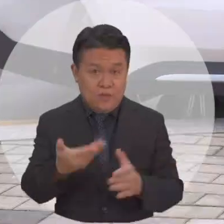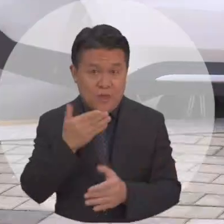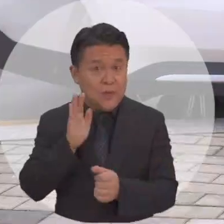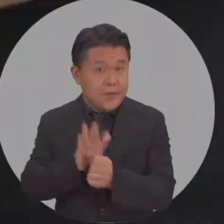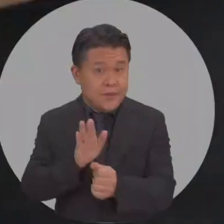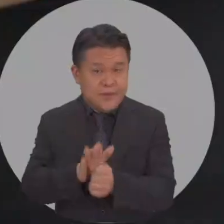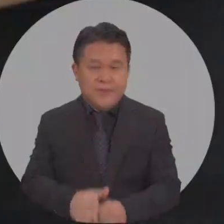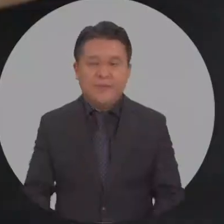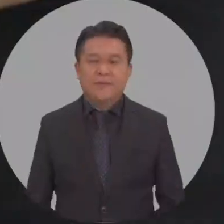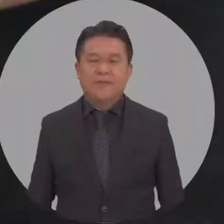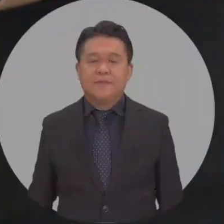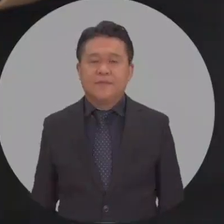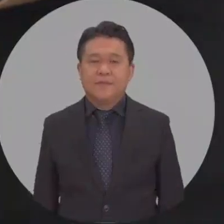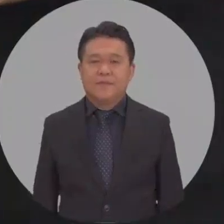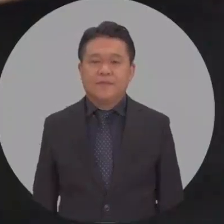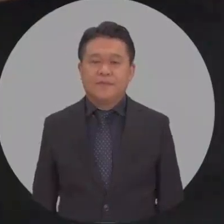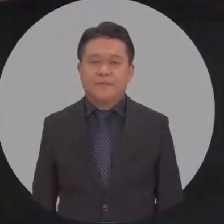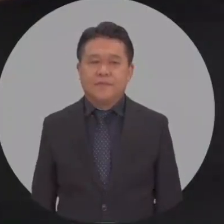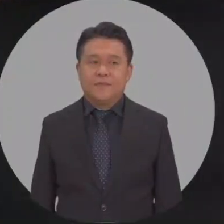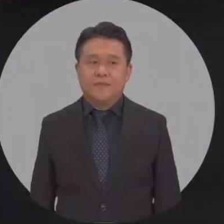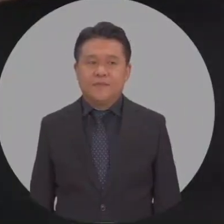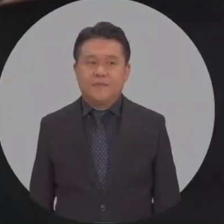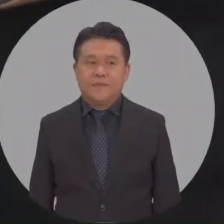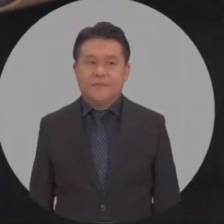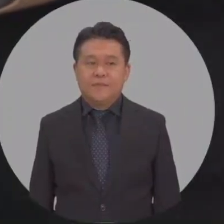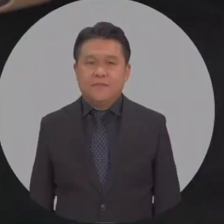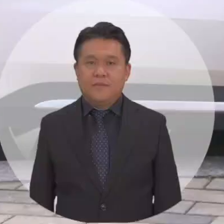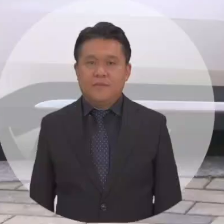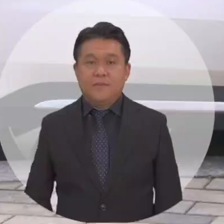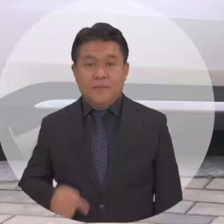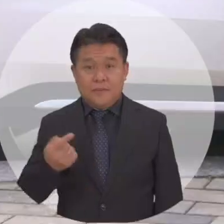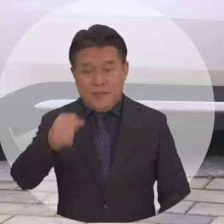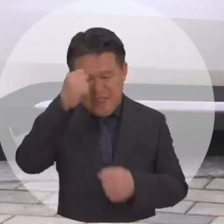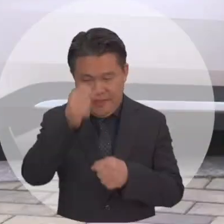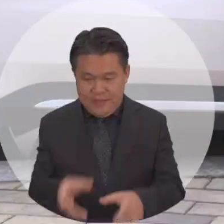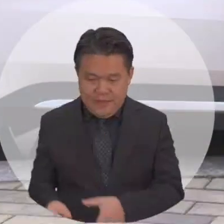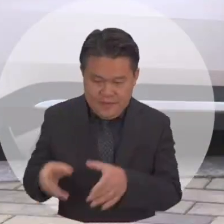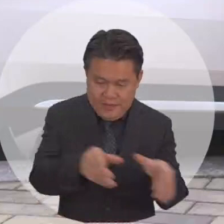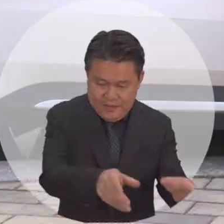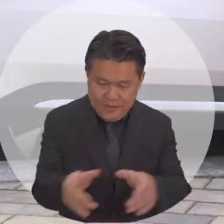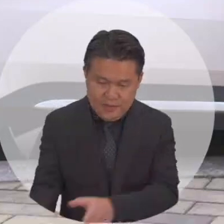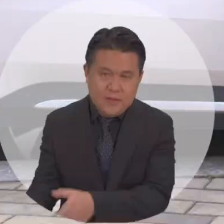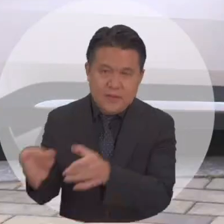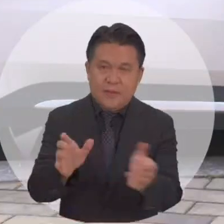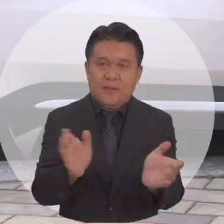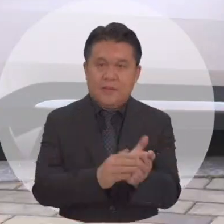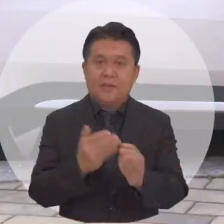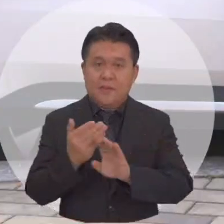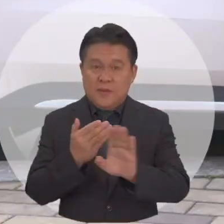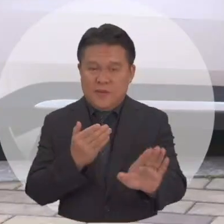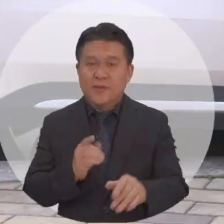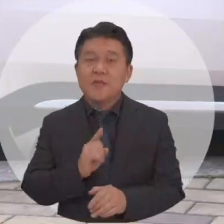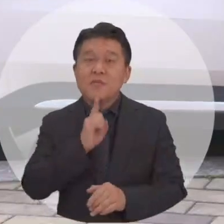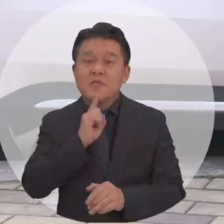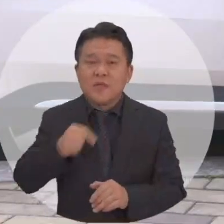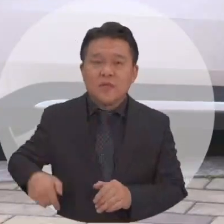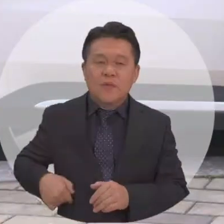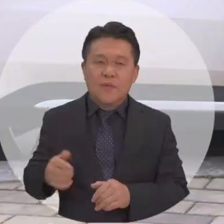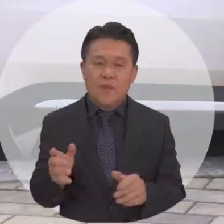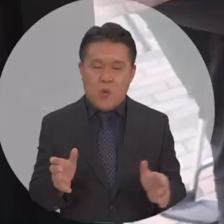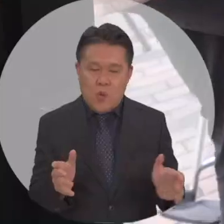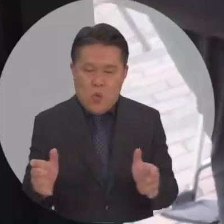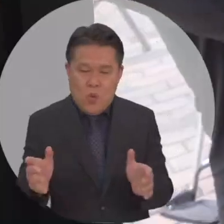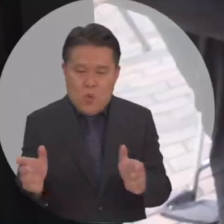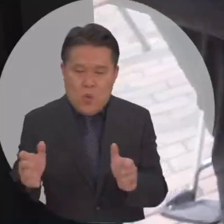줍니다. 대상자 다리를 한쪽씩 올린 후 대상자의 엉덩이나 윗몸을 오른쪽, 왼쪽으로 움직여